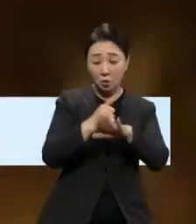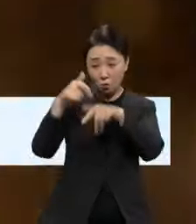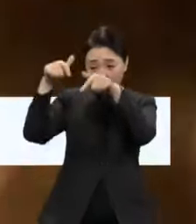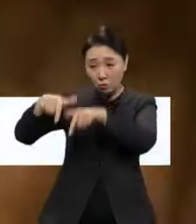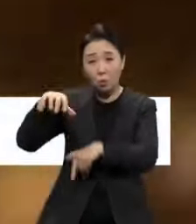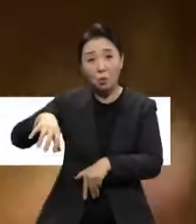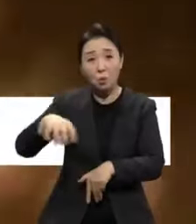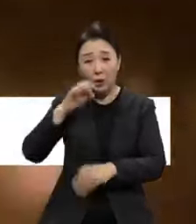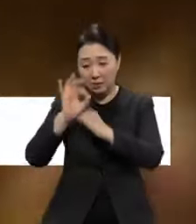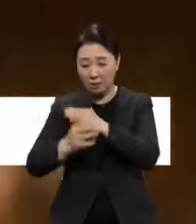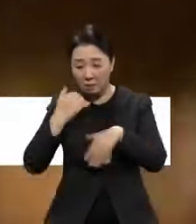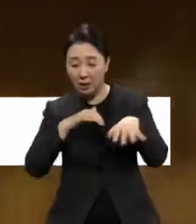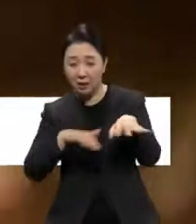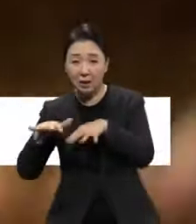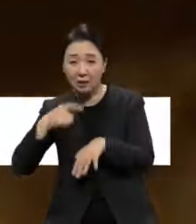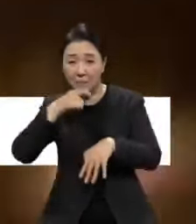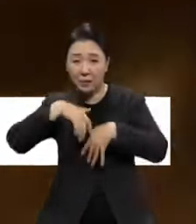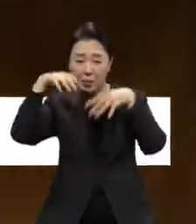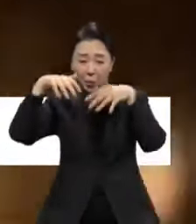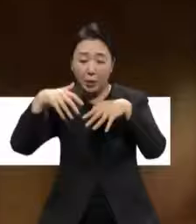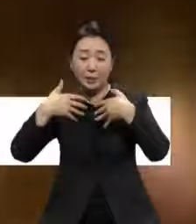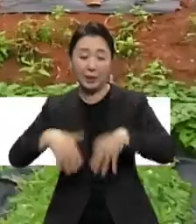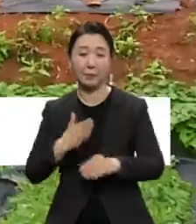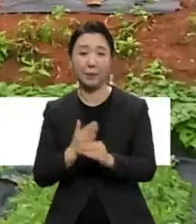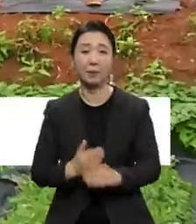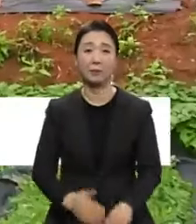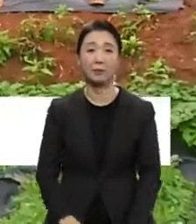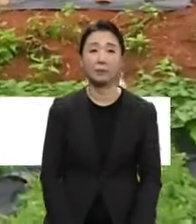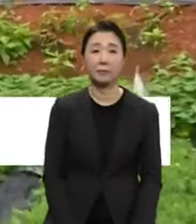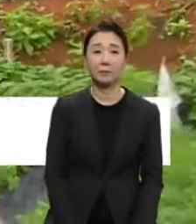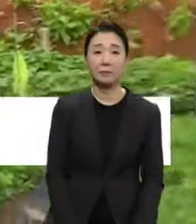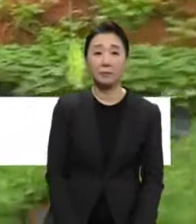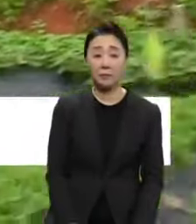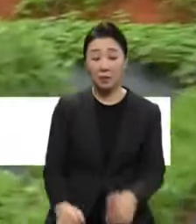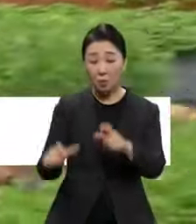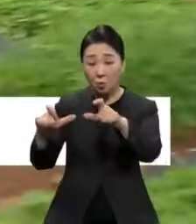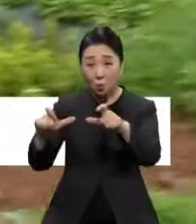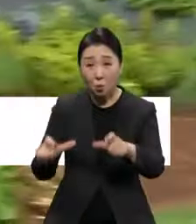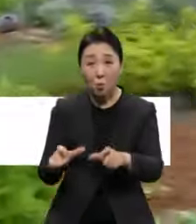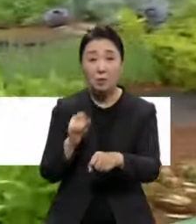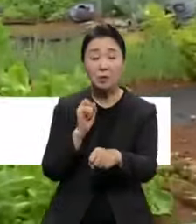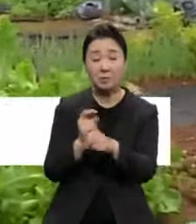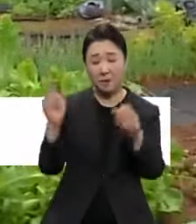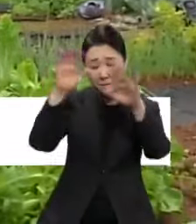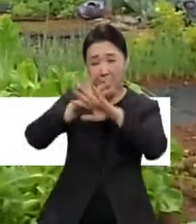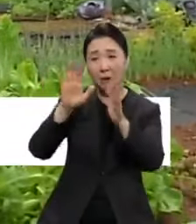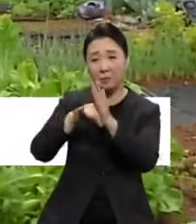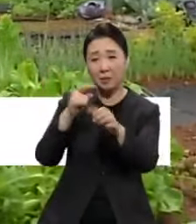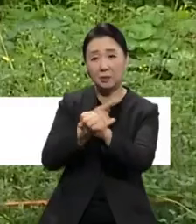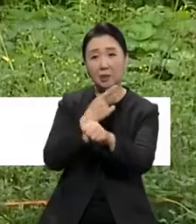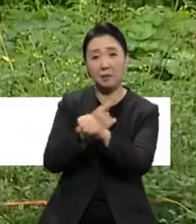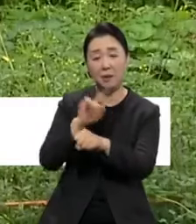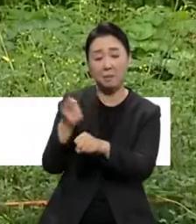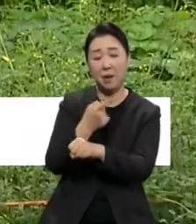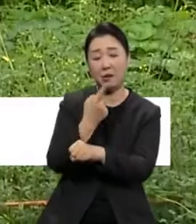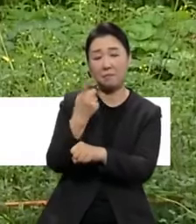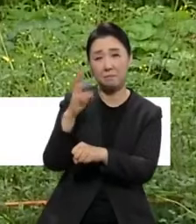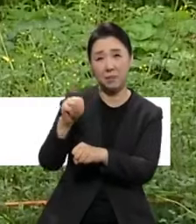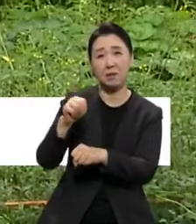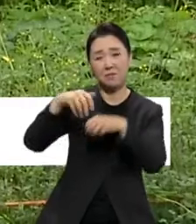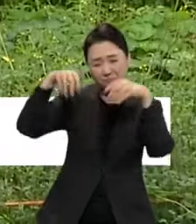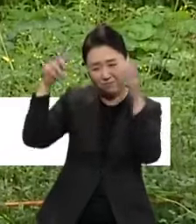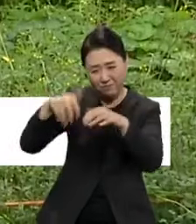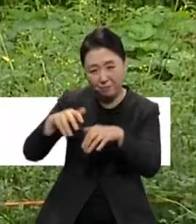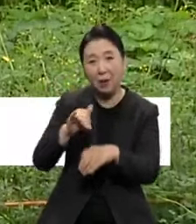지역 서안 쪽으로는 서서히 빗줄기가 약해지고 있습니다 이들 지역에는 이미 밤새 시간당 100mm 넘는